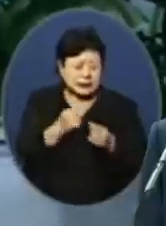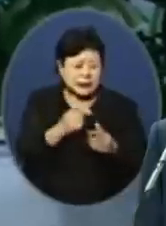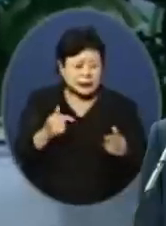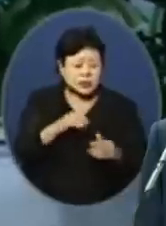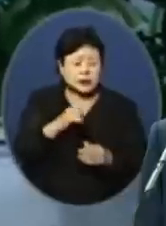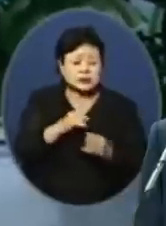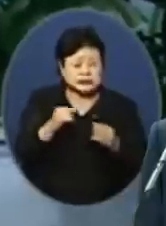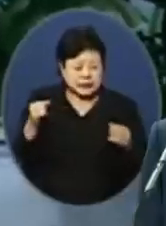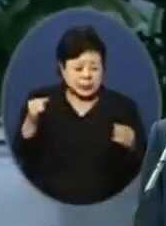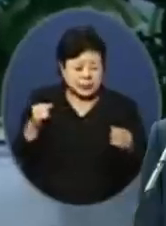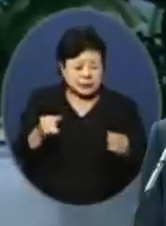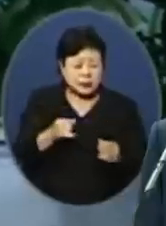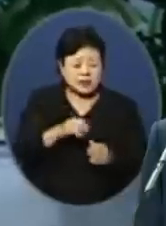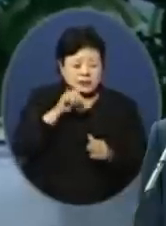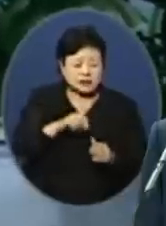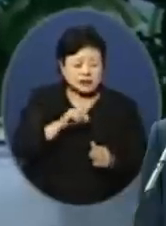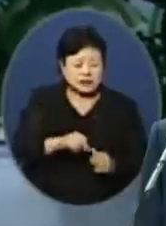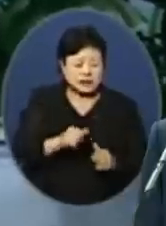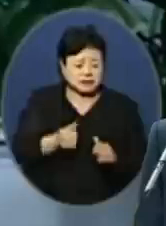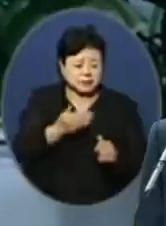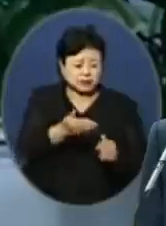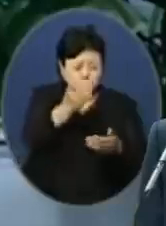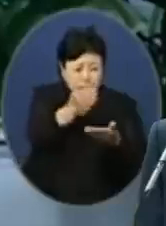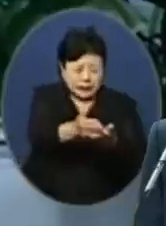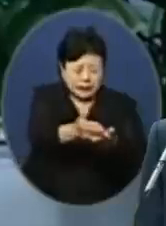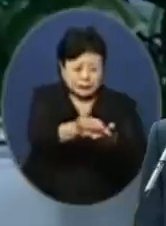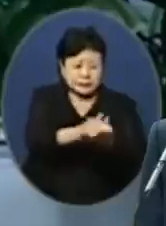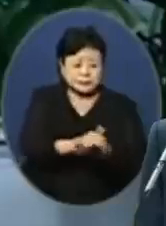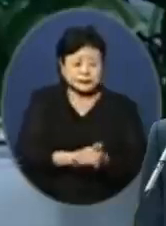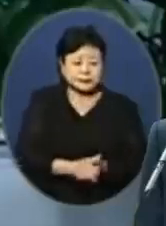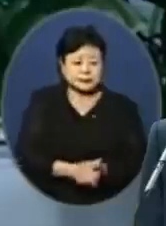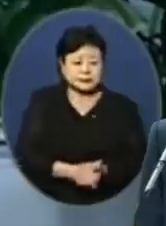이웃 사람을 정죄하고 심판하지 말아야 되는 것입니다.